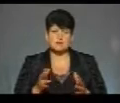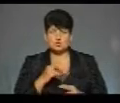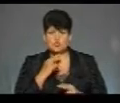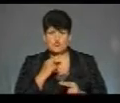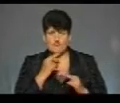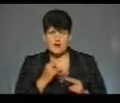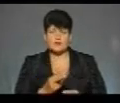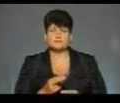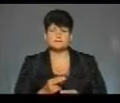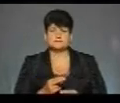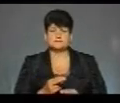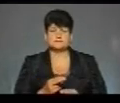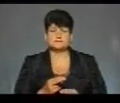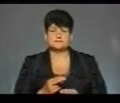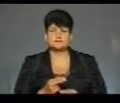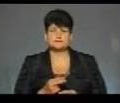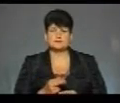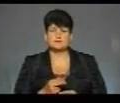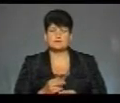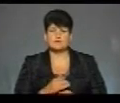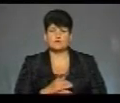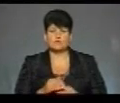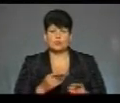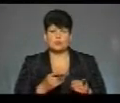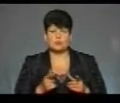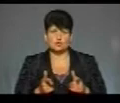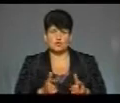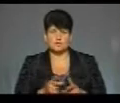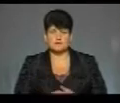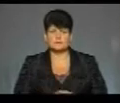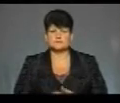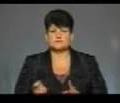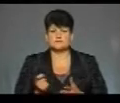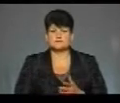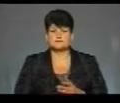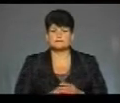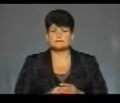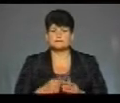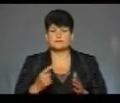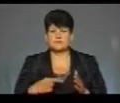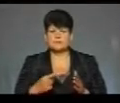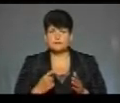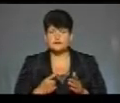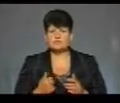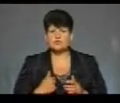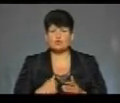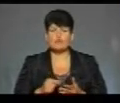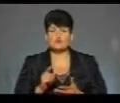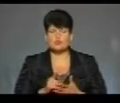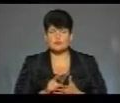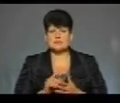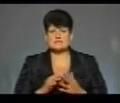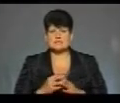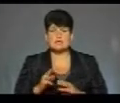на вогневу підготовку. Залишіть, будь ласка, двигун. Військовозобов'язаний Степан Дунаєцький із